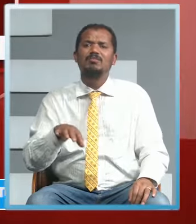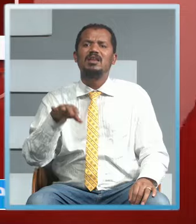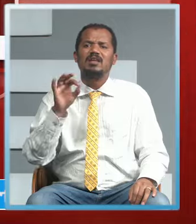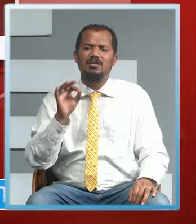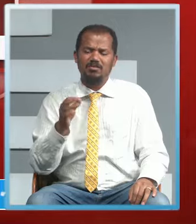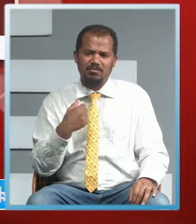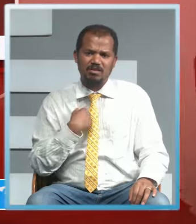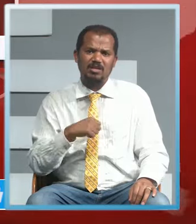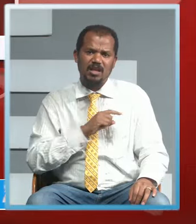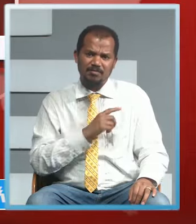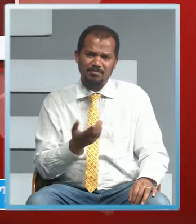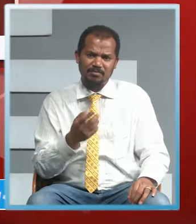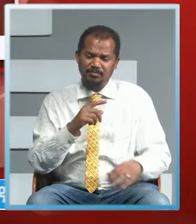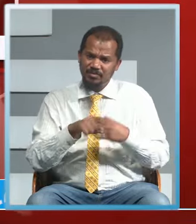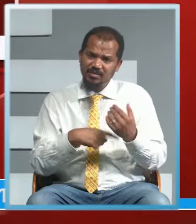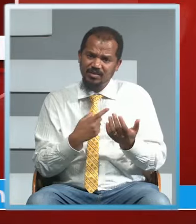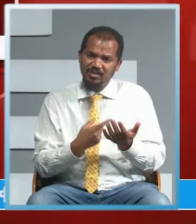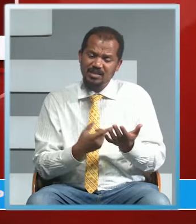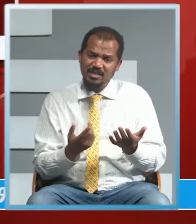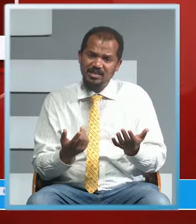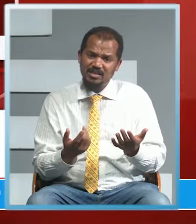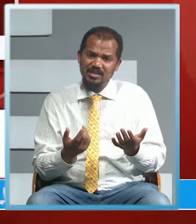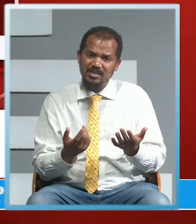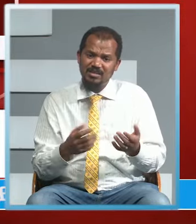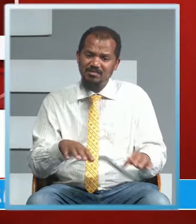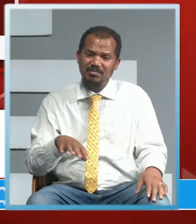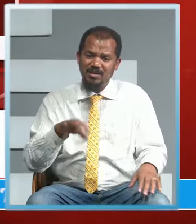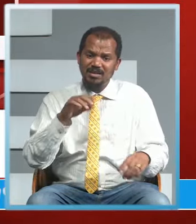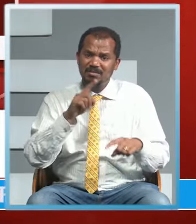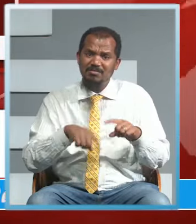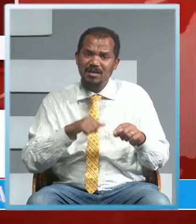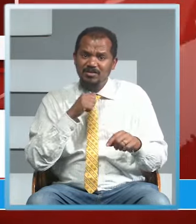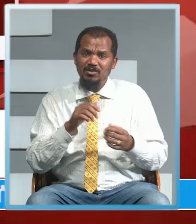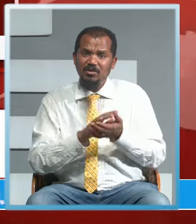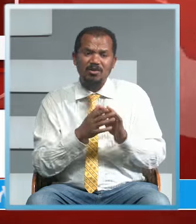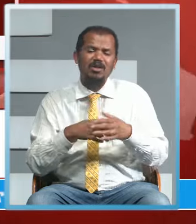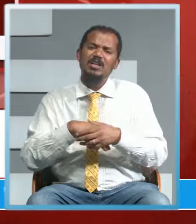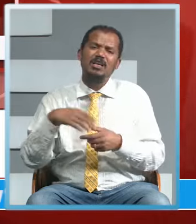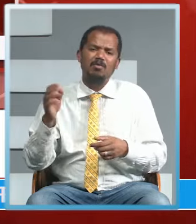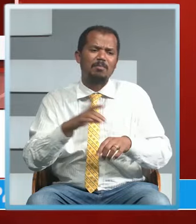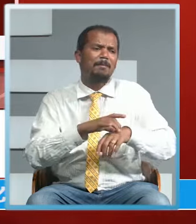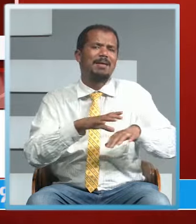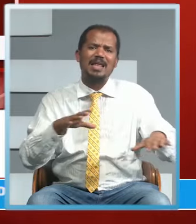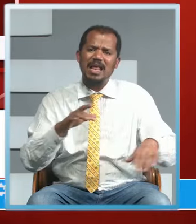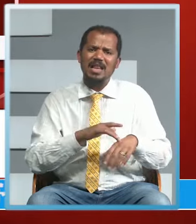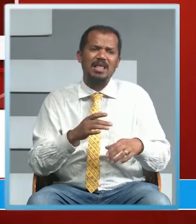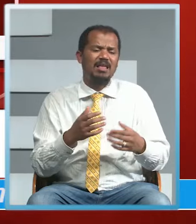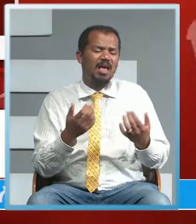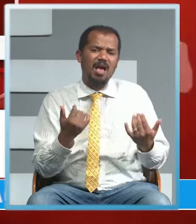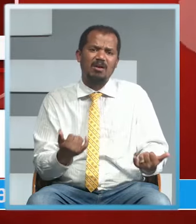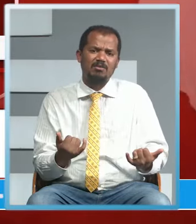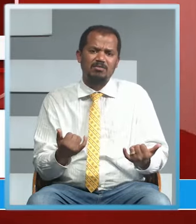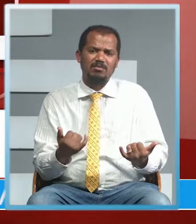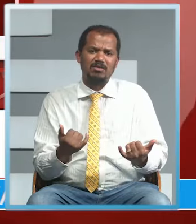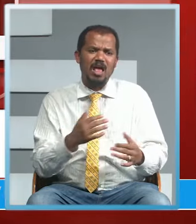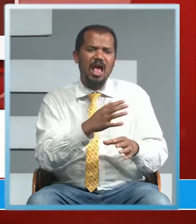ነው የምንተዳደረው እኛም። ስለዚህ ማለት ማገኘት የማንችል ከሆነ ልቀቁ፣ በቃ ይኸው ሜዳ ላይ ነው። ከዛ ለቀን ደግሞ